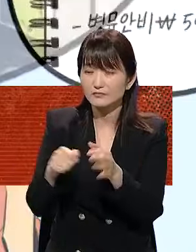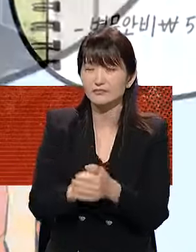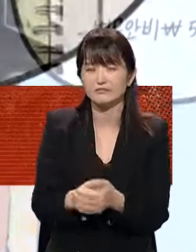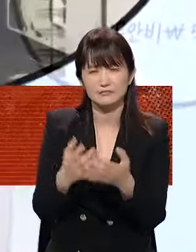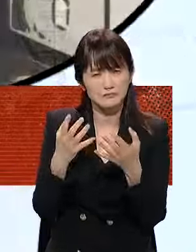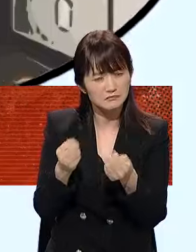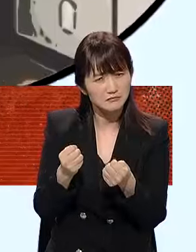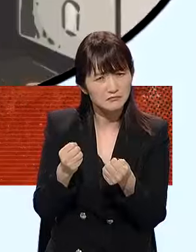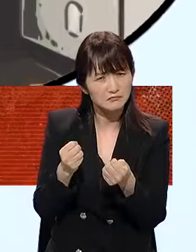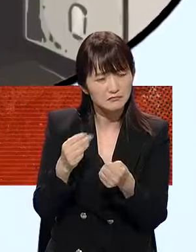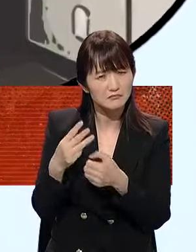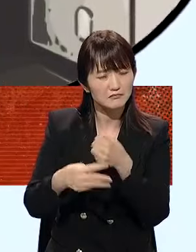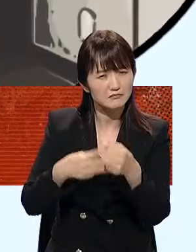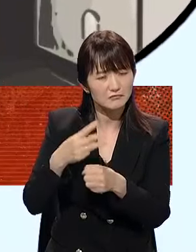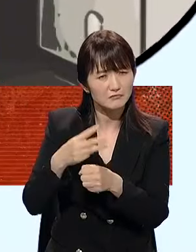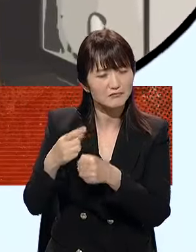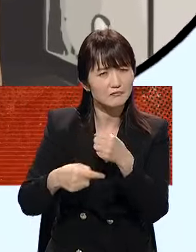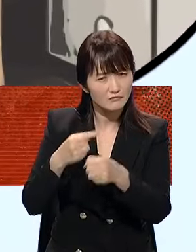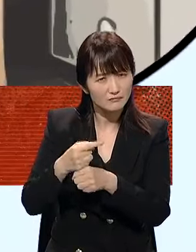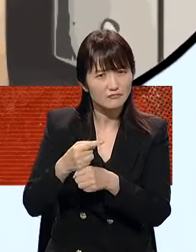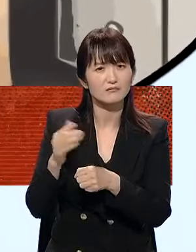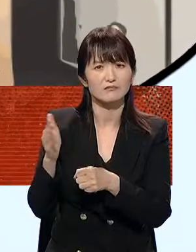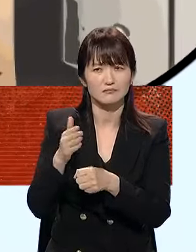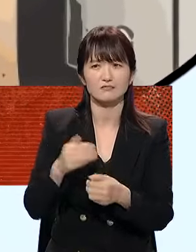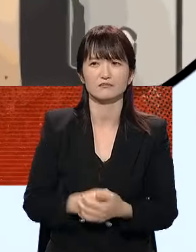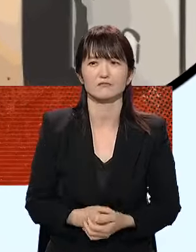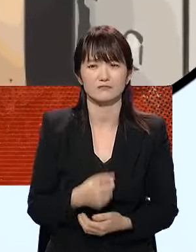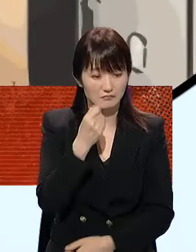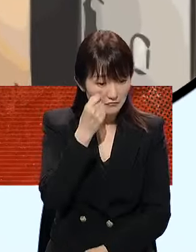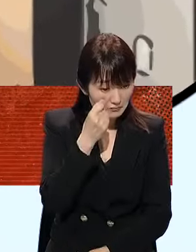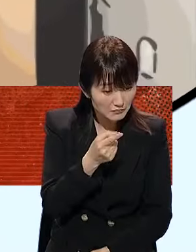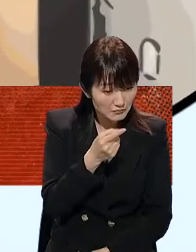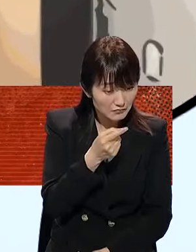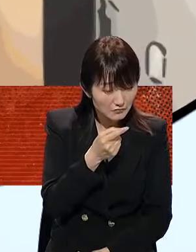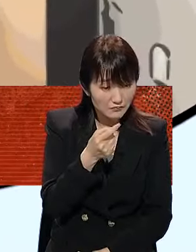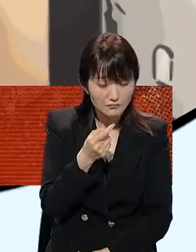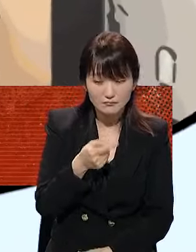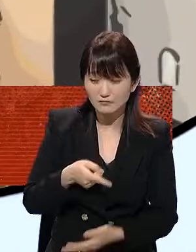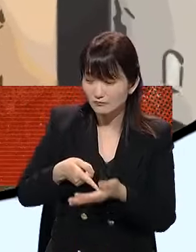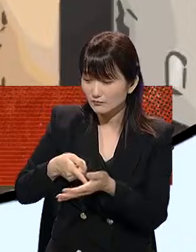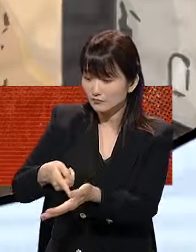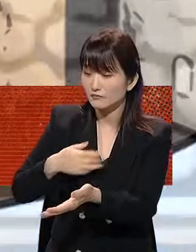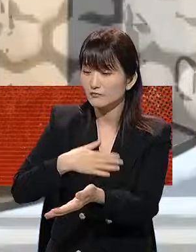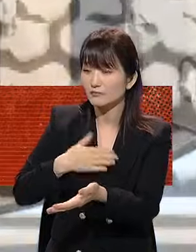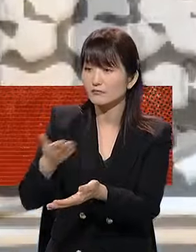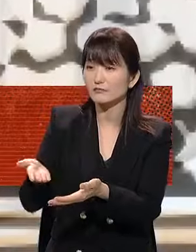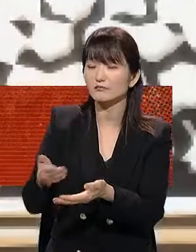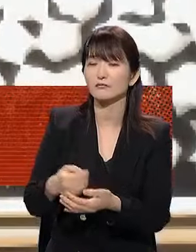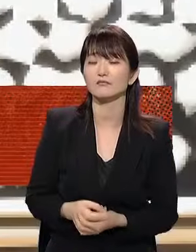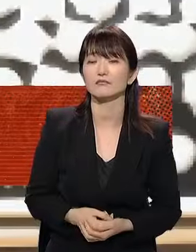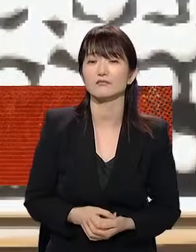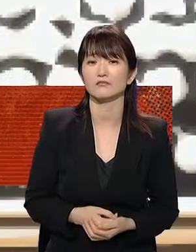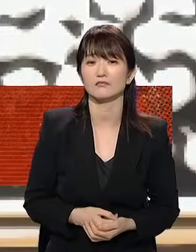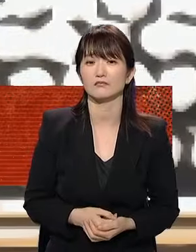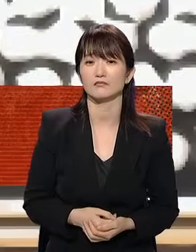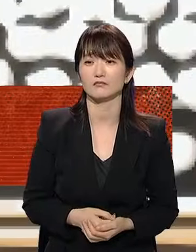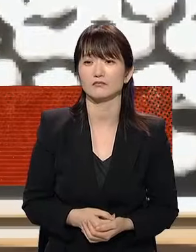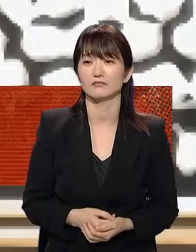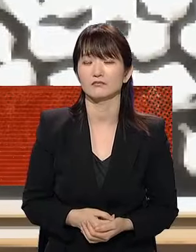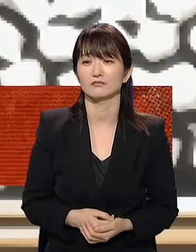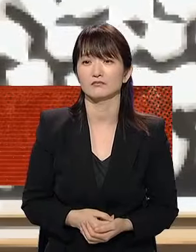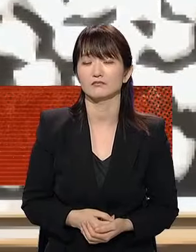많아도 3년 1년 되는 거고 한 달만에 하는 거는 사실은 당연히 이제